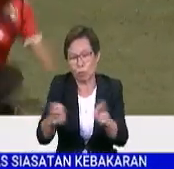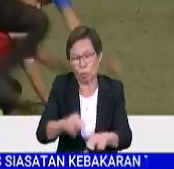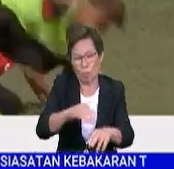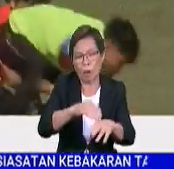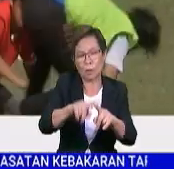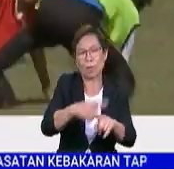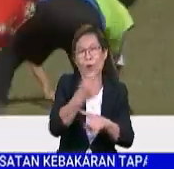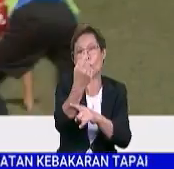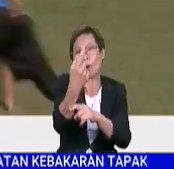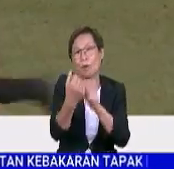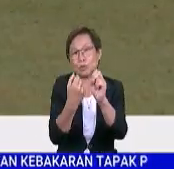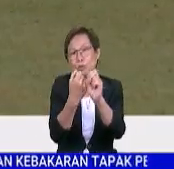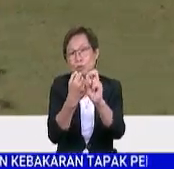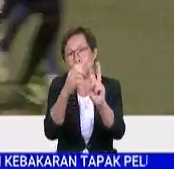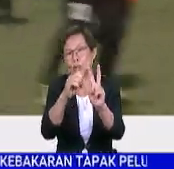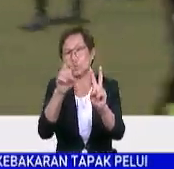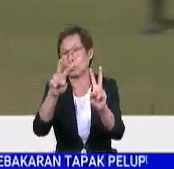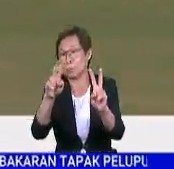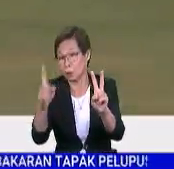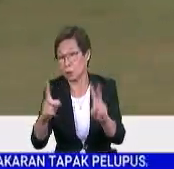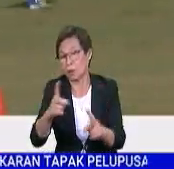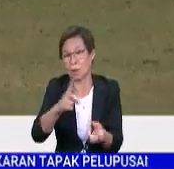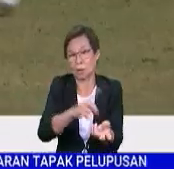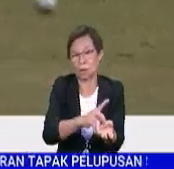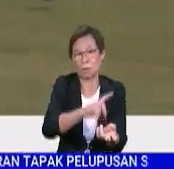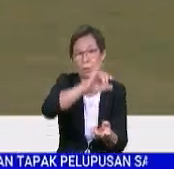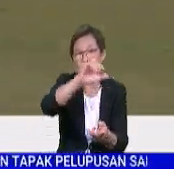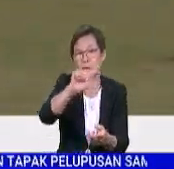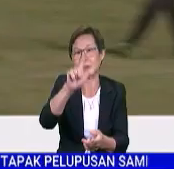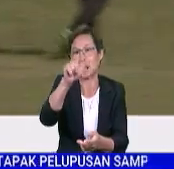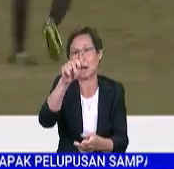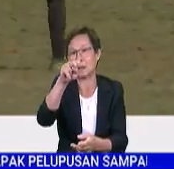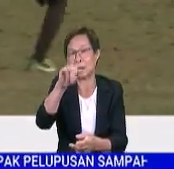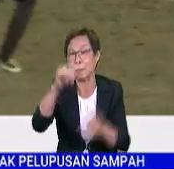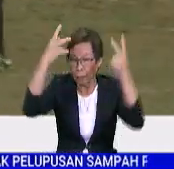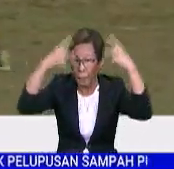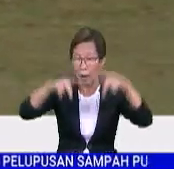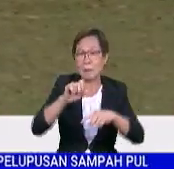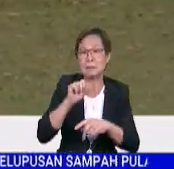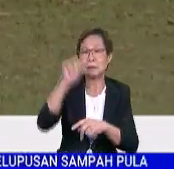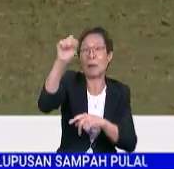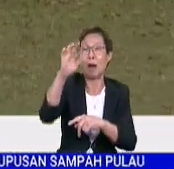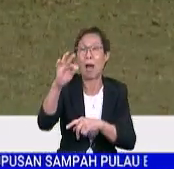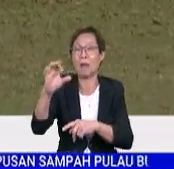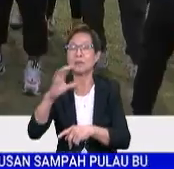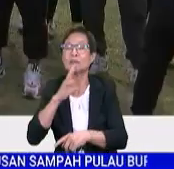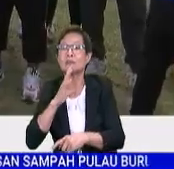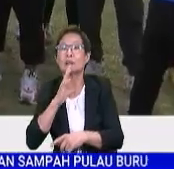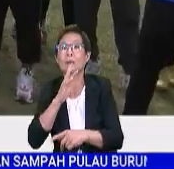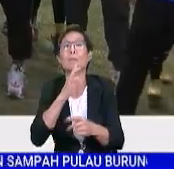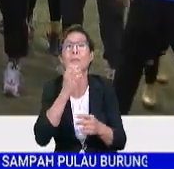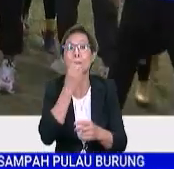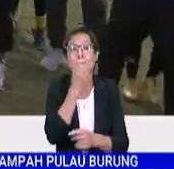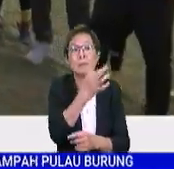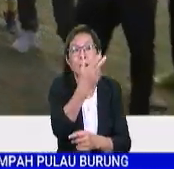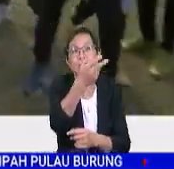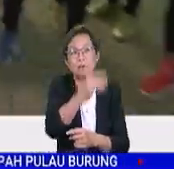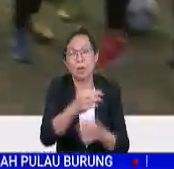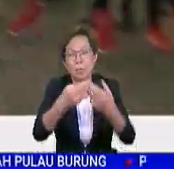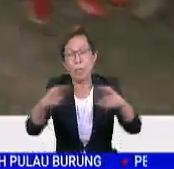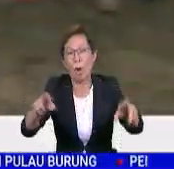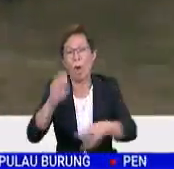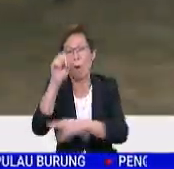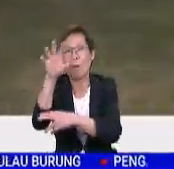pada November 2021 dat Dr jalani yang juga pengarah sab FC berkata demikian kepada RTM selepas merasmikan